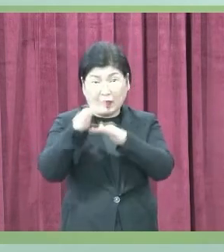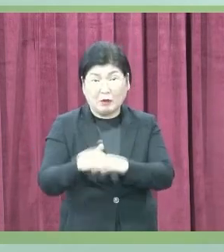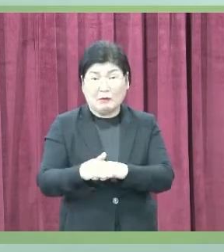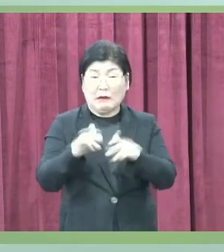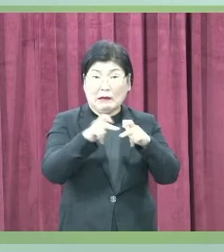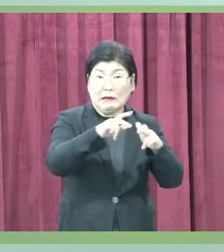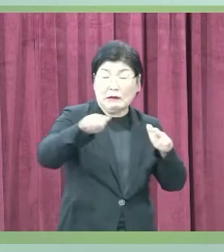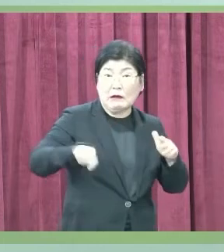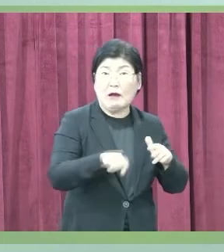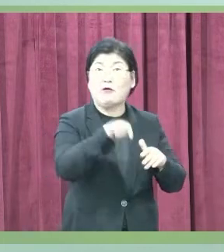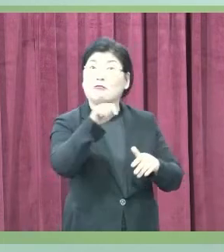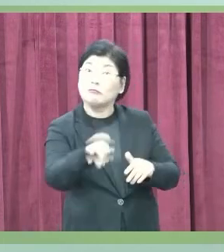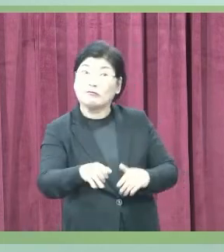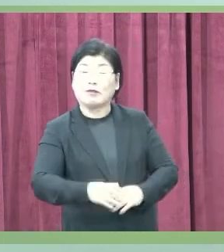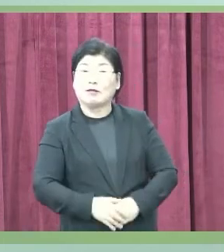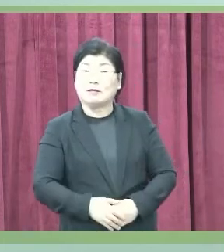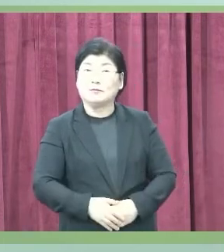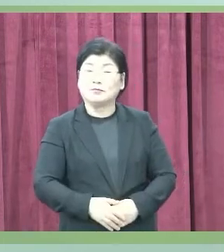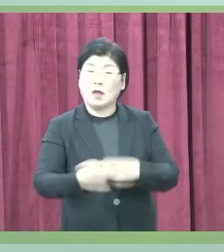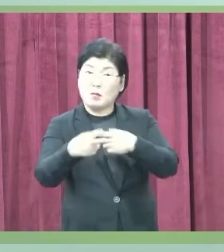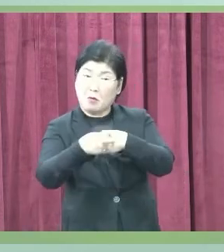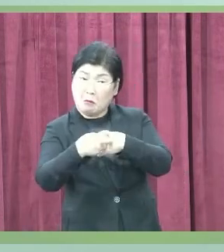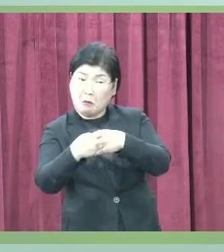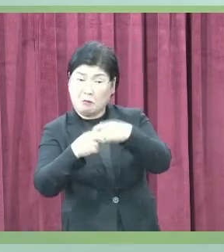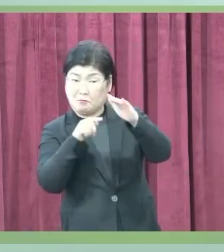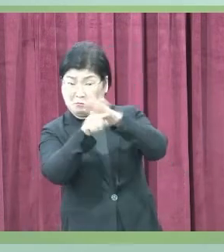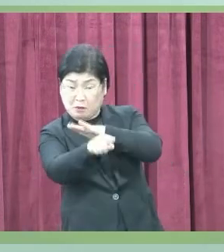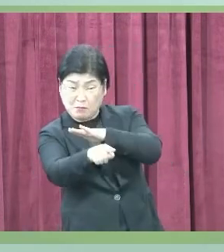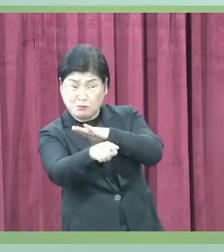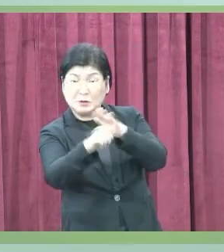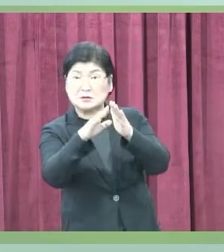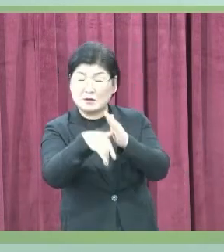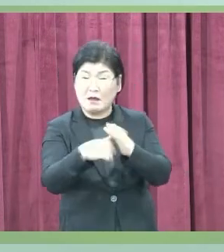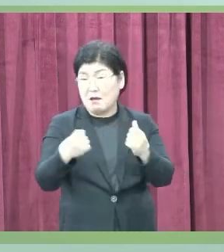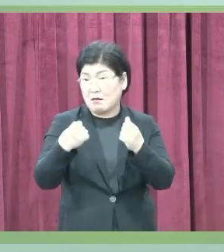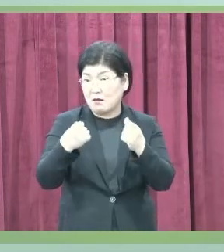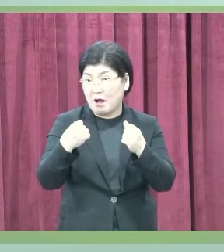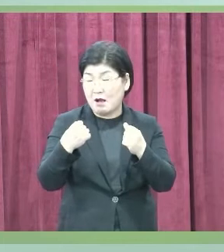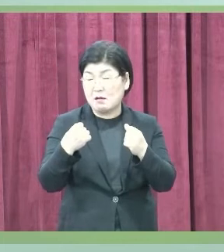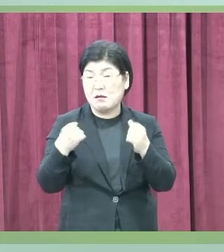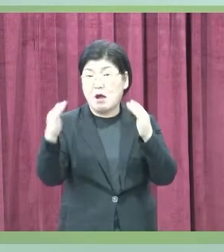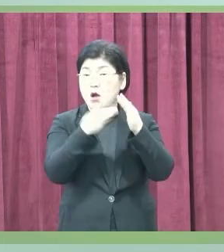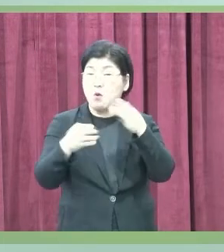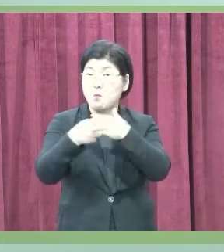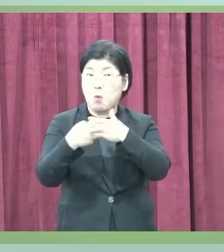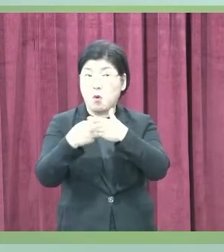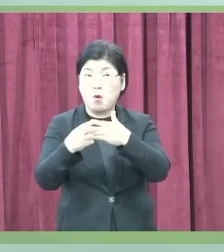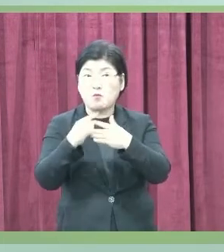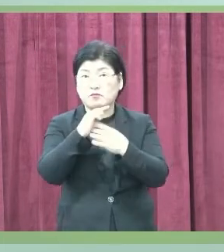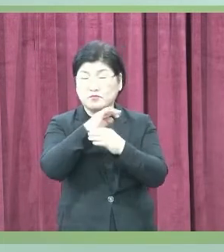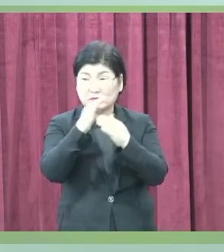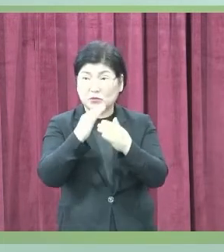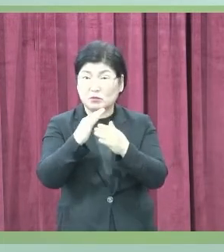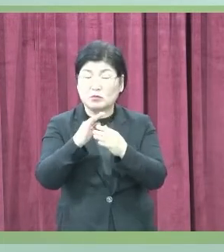장애인 중에서 그 의료 이용을 한 사람이 그러니까 건보공단에 이제 청구가 된 분들, 의료